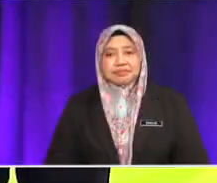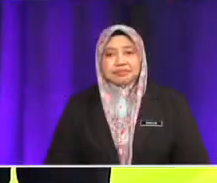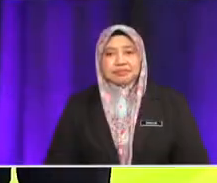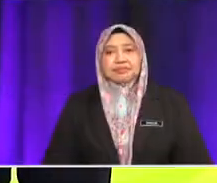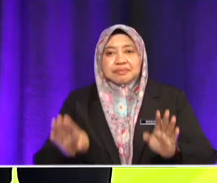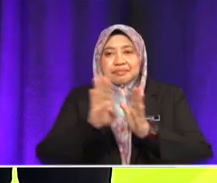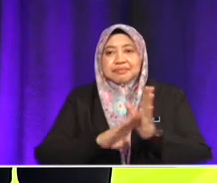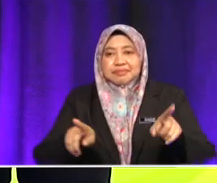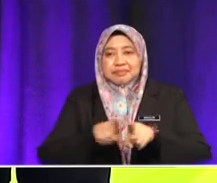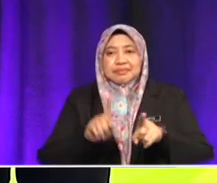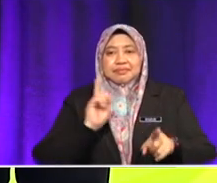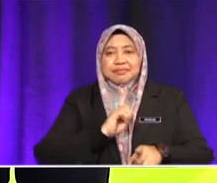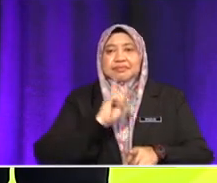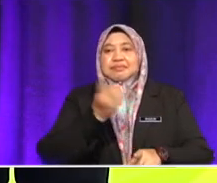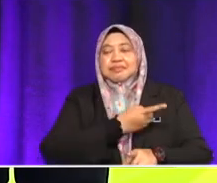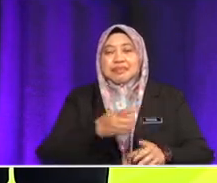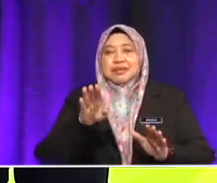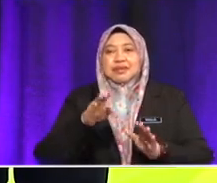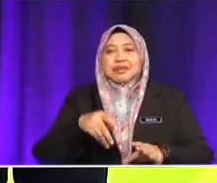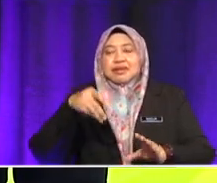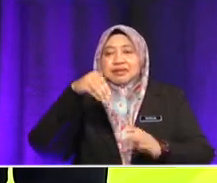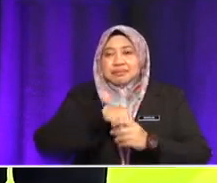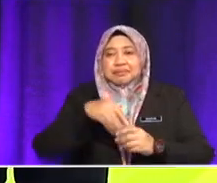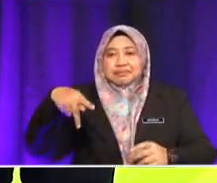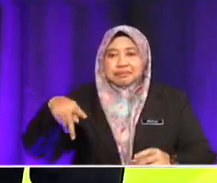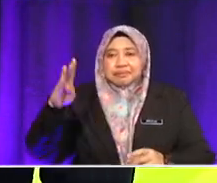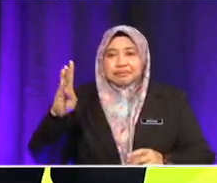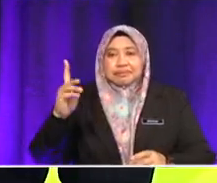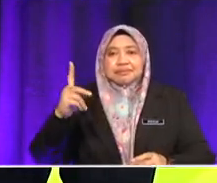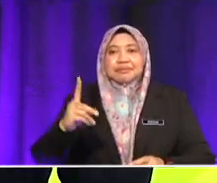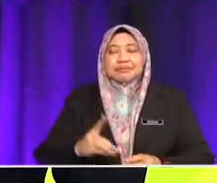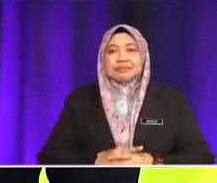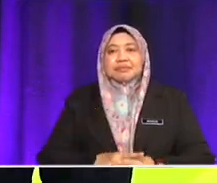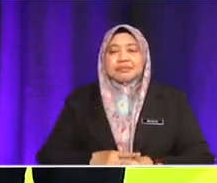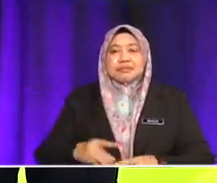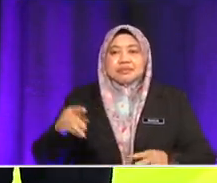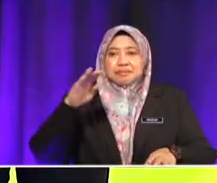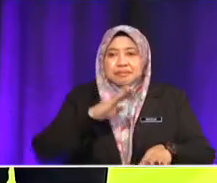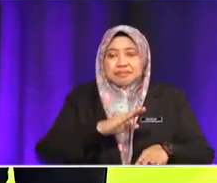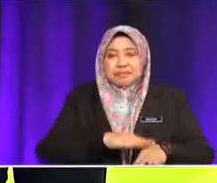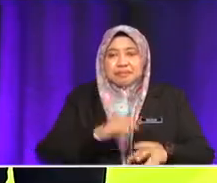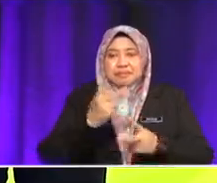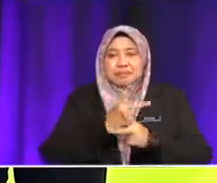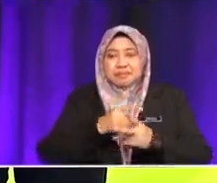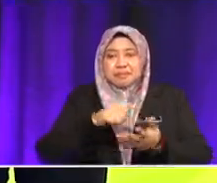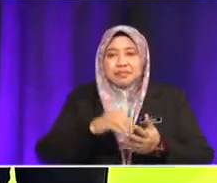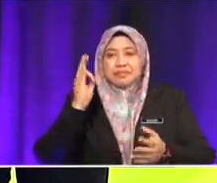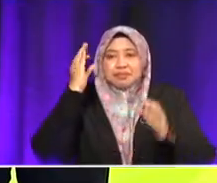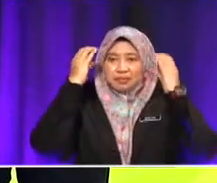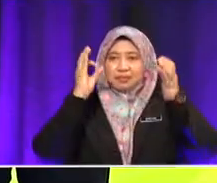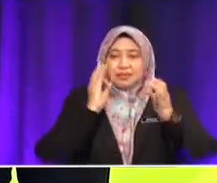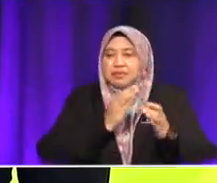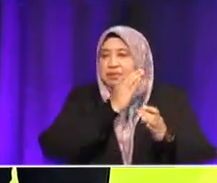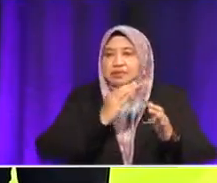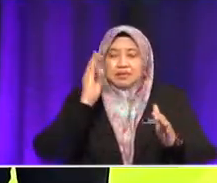bersama kami di pentaksiran bilik Dajjal jahat ataupun TV di Net TV Terangkan